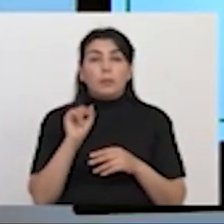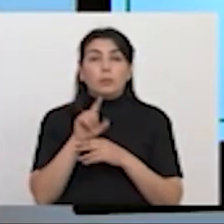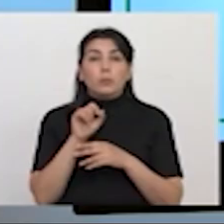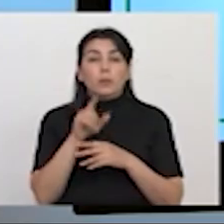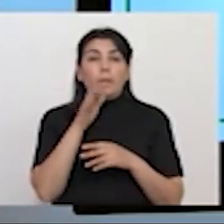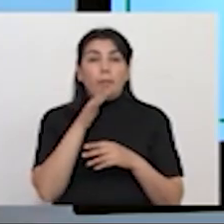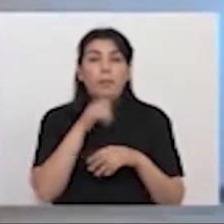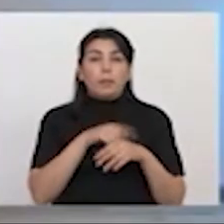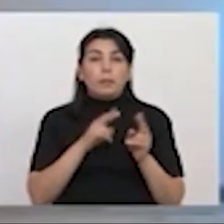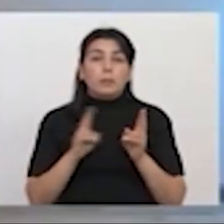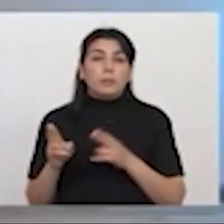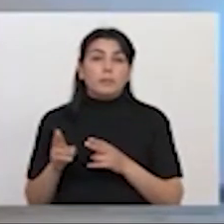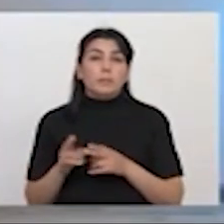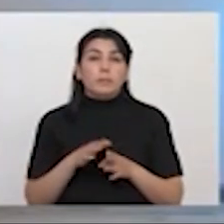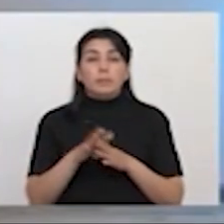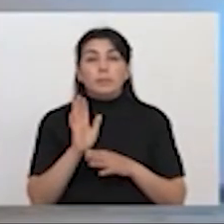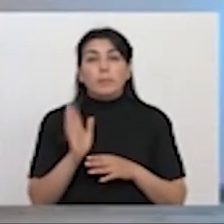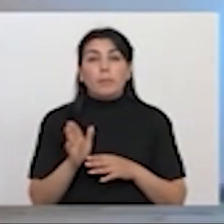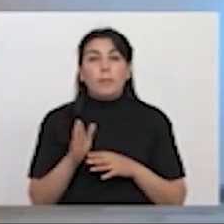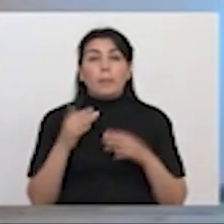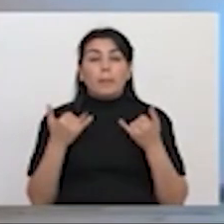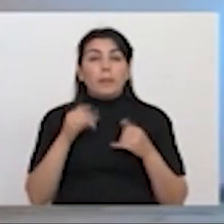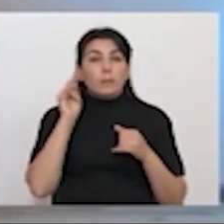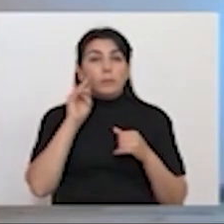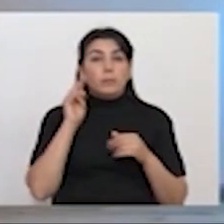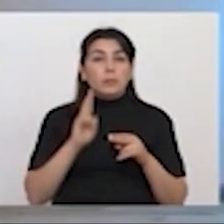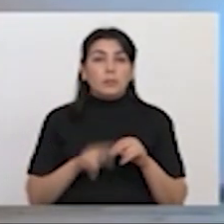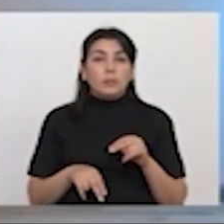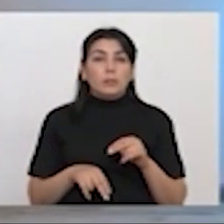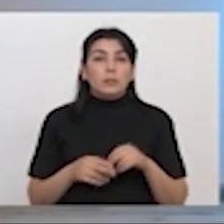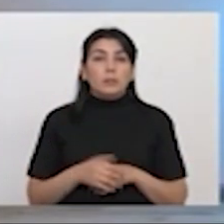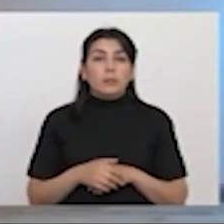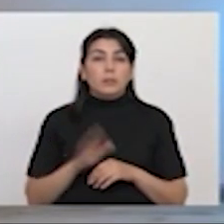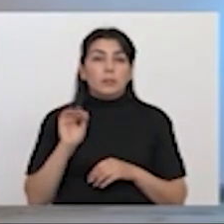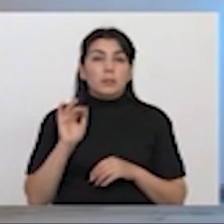topshiriqlarni o'z vaqtida bajarasiz. Shu bilan bugungi darsimiz nihoyasiga